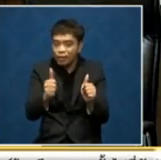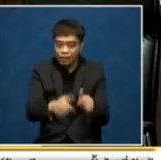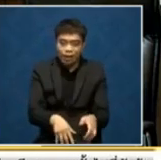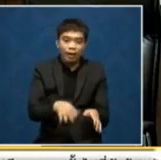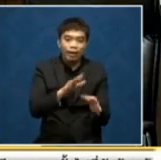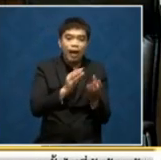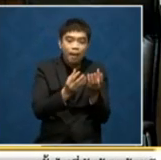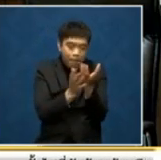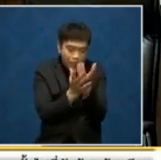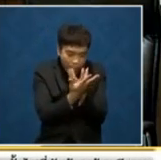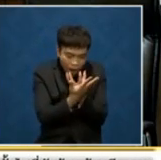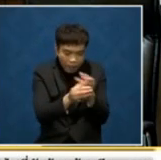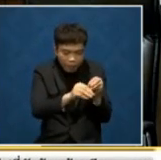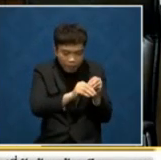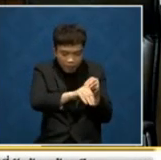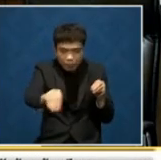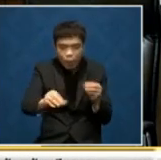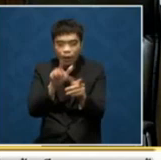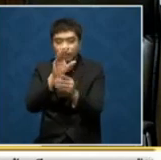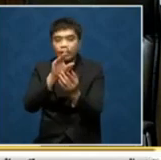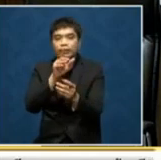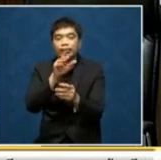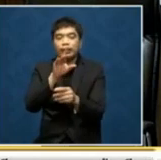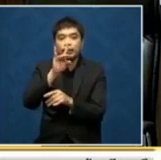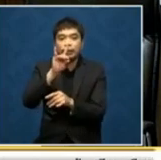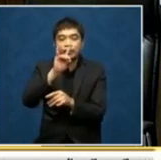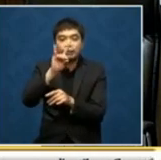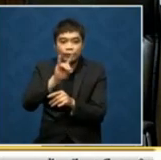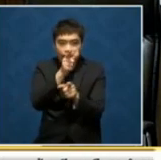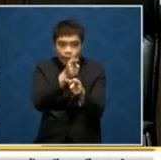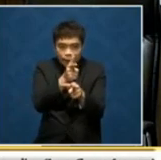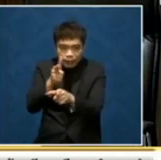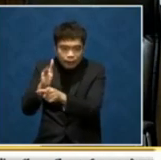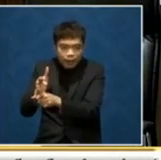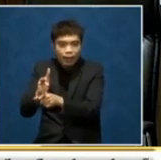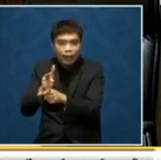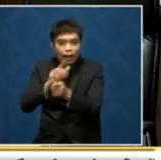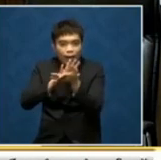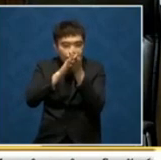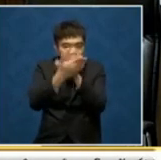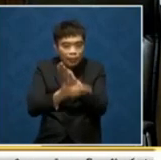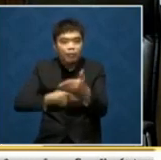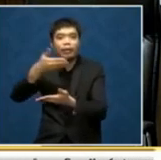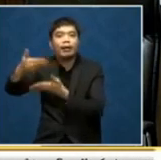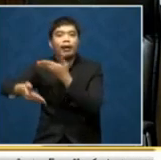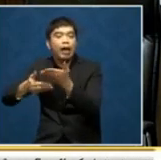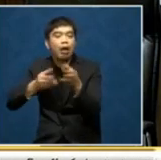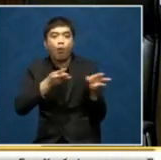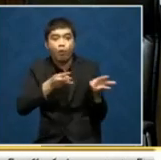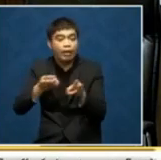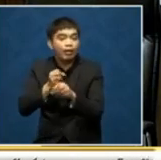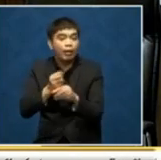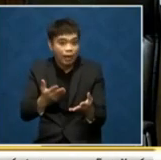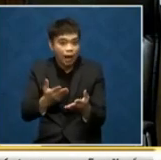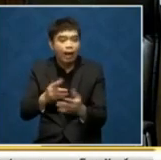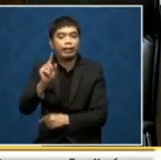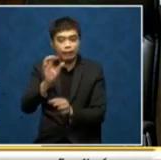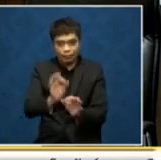เลี้ยงสัตว์ด้านการประมงด้านการแปรรูปหรือว่าด้านการตลาดนะฮะอันนี้ก็เป็นส่วนที่สำคัญนะฮะรวมทั้งในเรื่องของการ